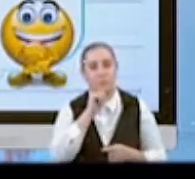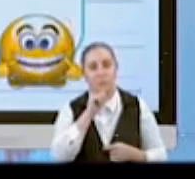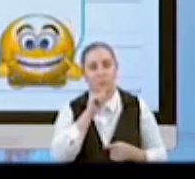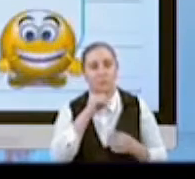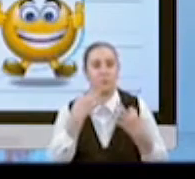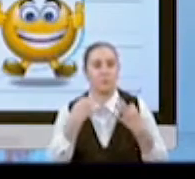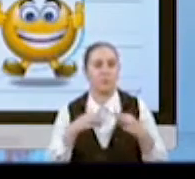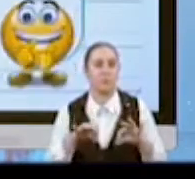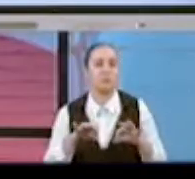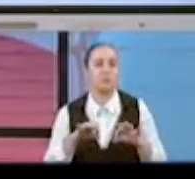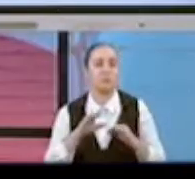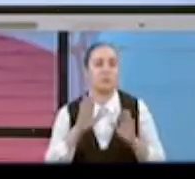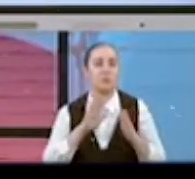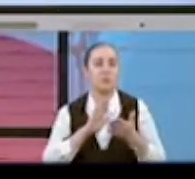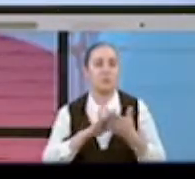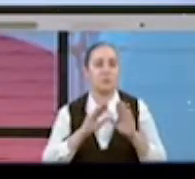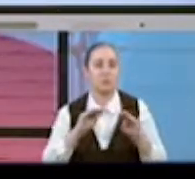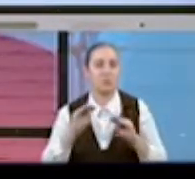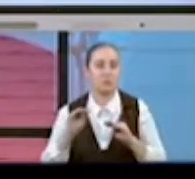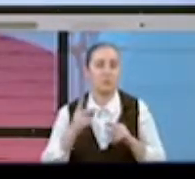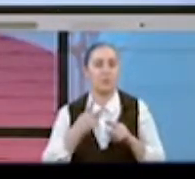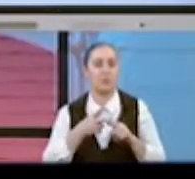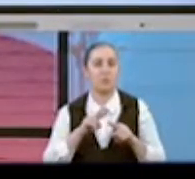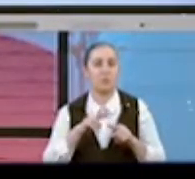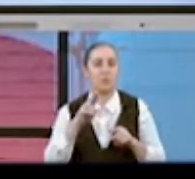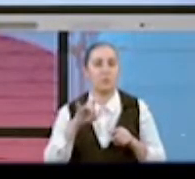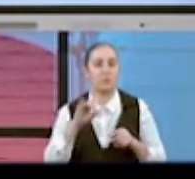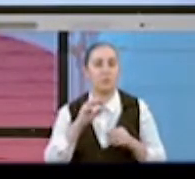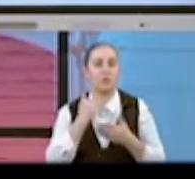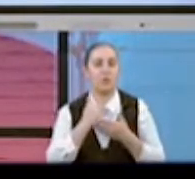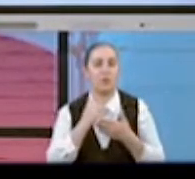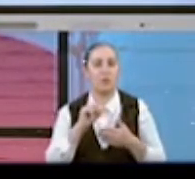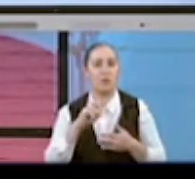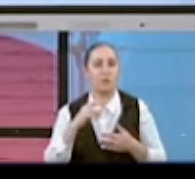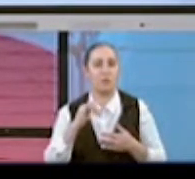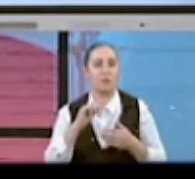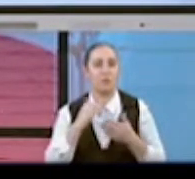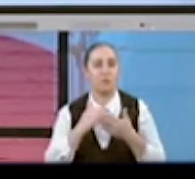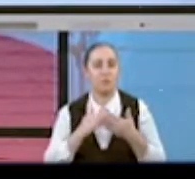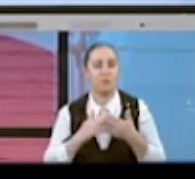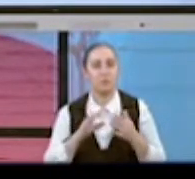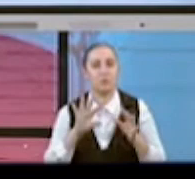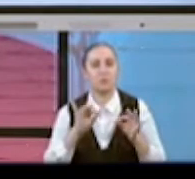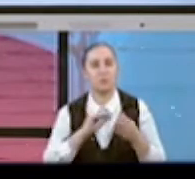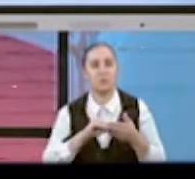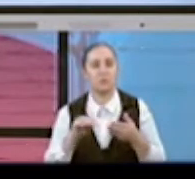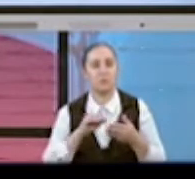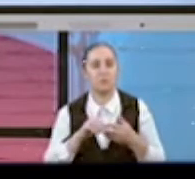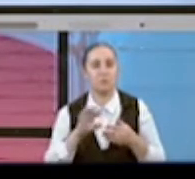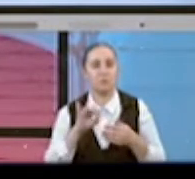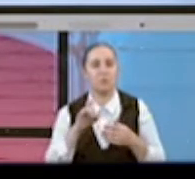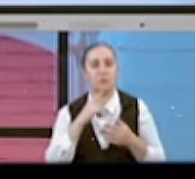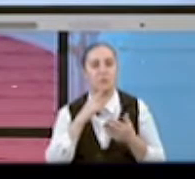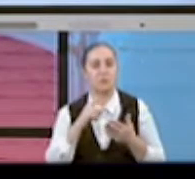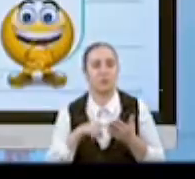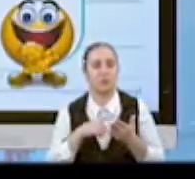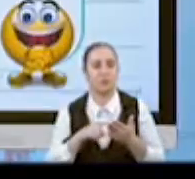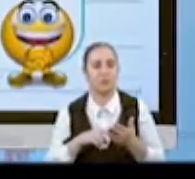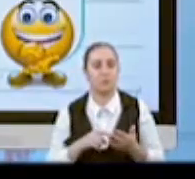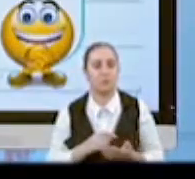Попробуйте самостоятельно расположить эти предметы в алфавитном порядке и записать их в тетрадь.